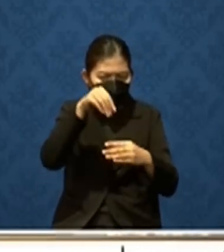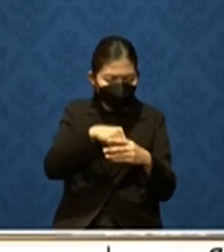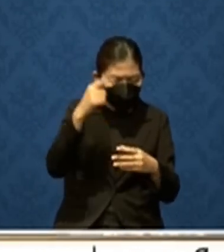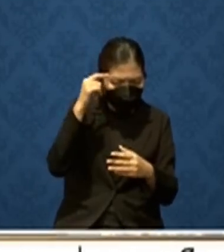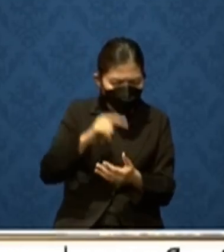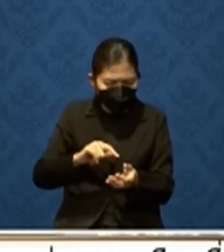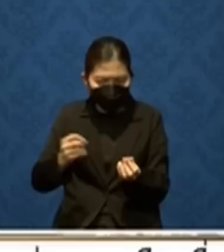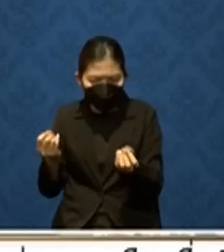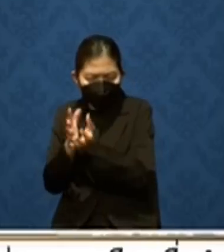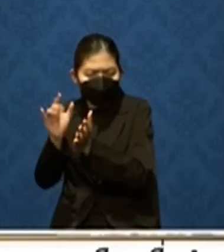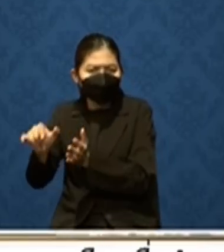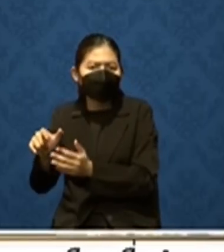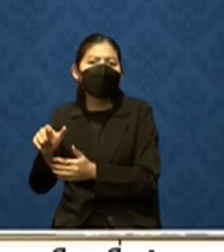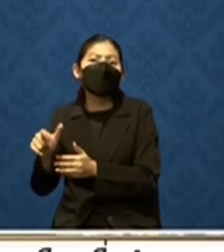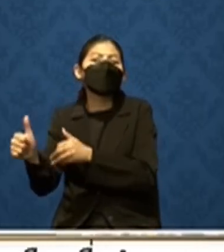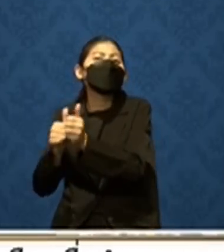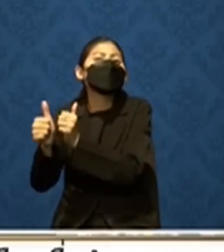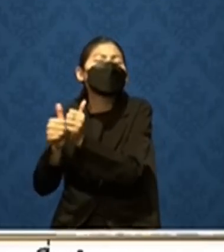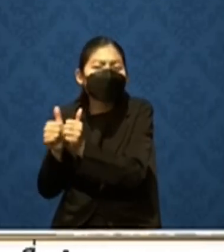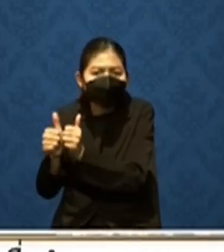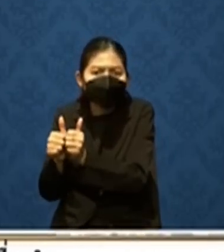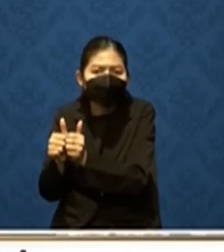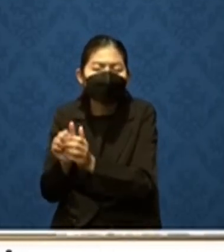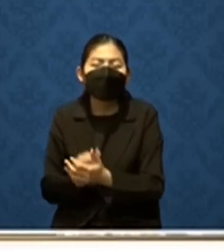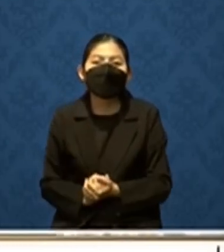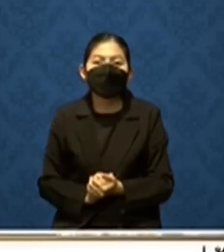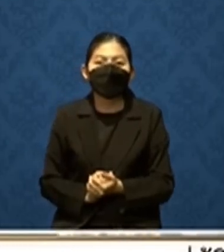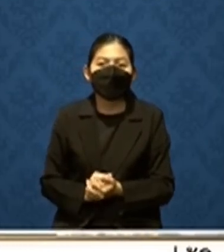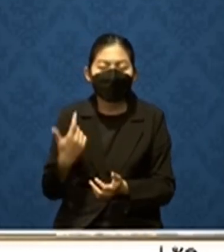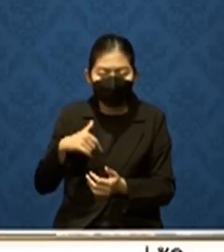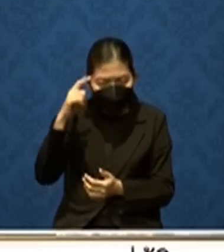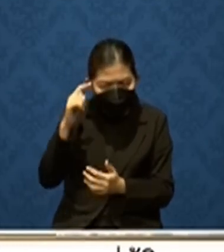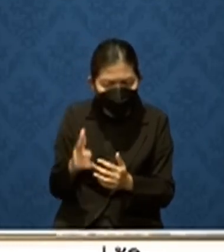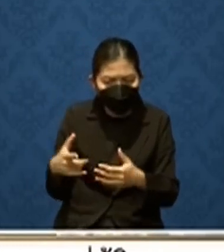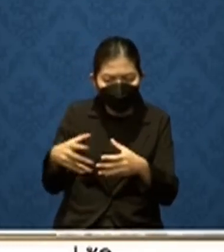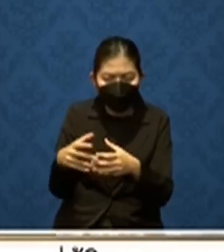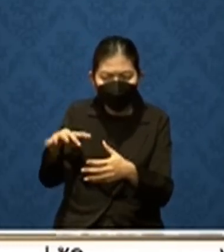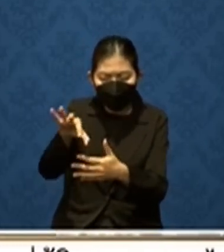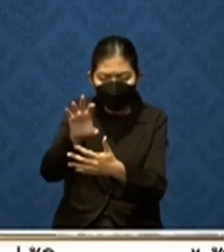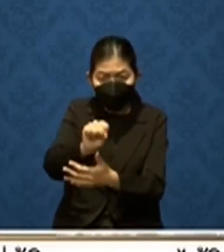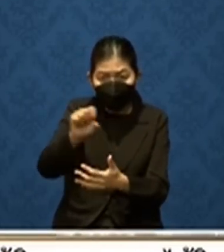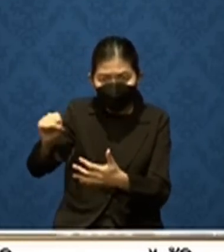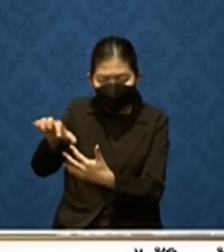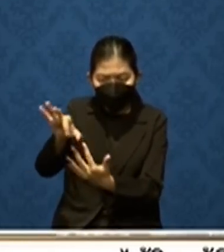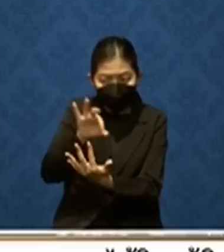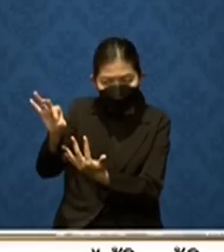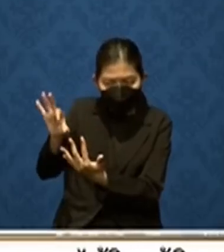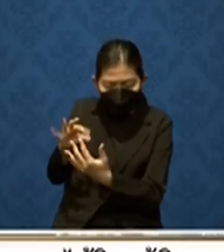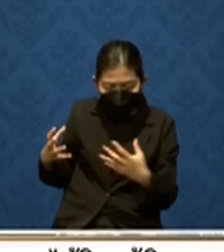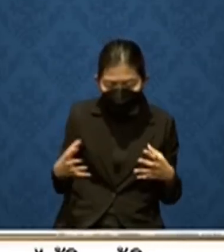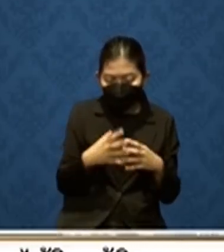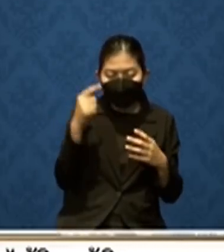แข่งมีก้านเป็นไก่เพื่อนำสส.เข้ามารวบรวมให้ตัวเองมีเสียงข้างมากให้ได้